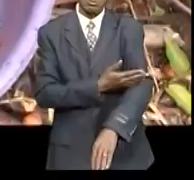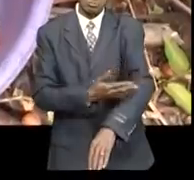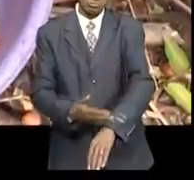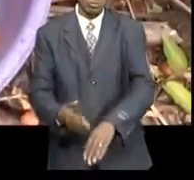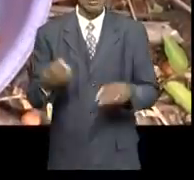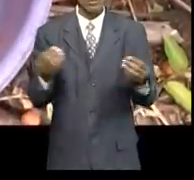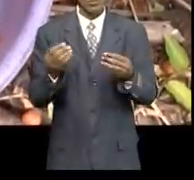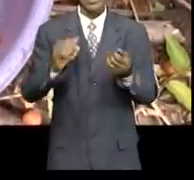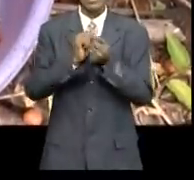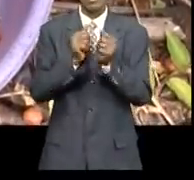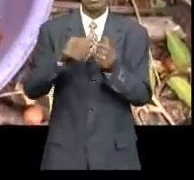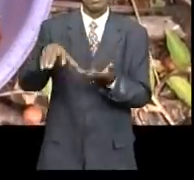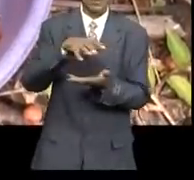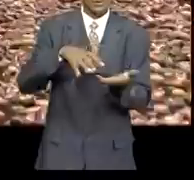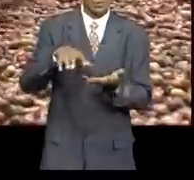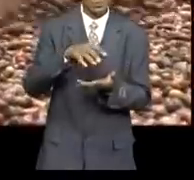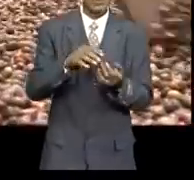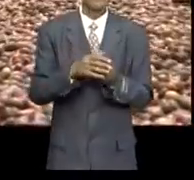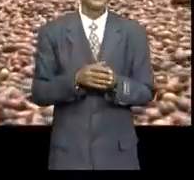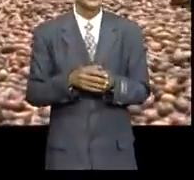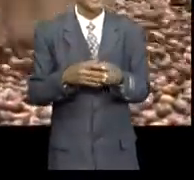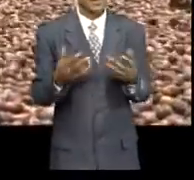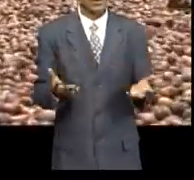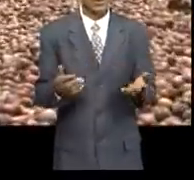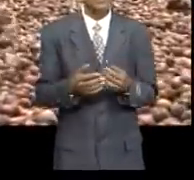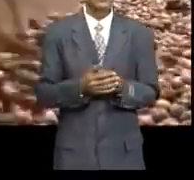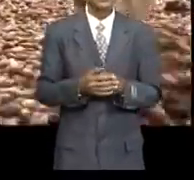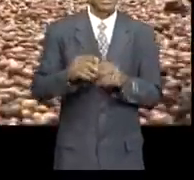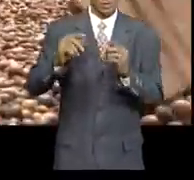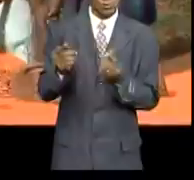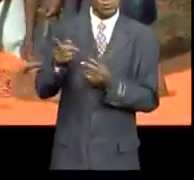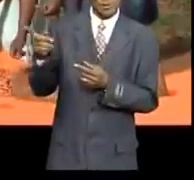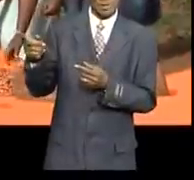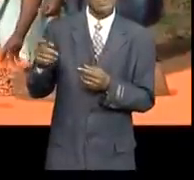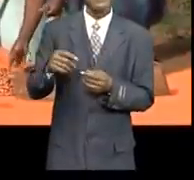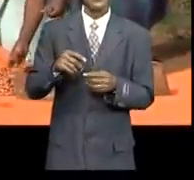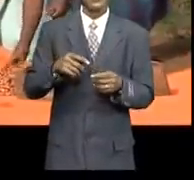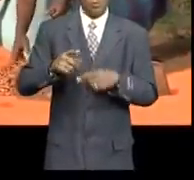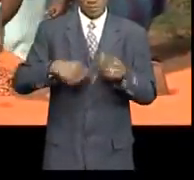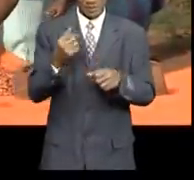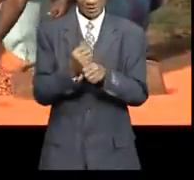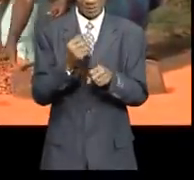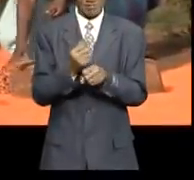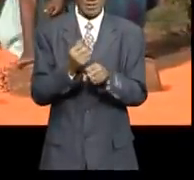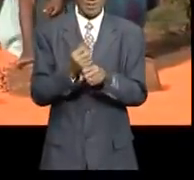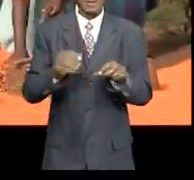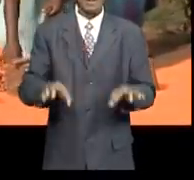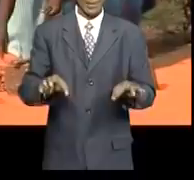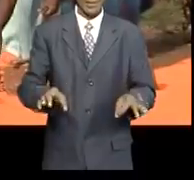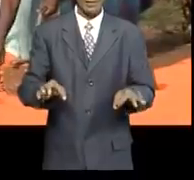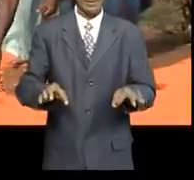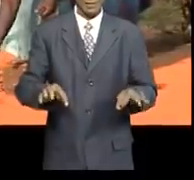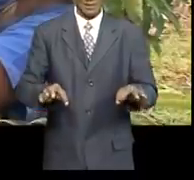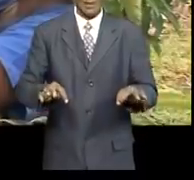Par conséquent, un nombre important d'habitants qui vivaient essentiellement des produits de la terre s'est réfugié dans les